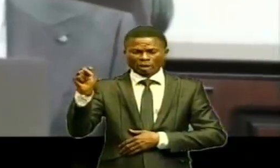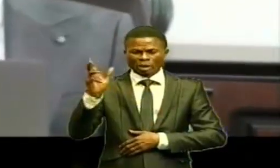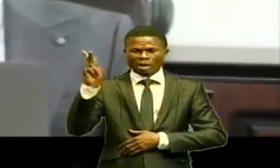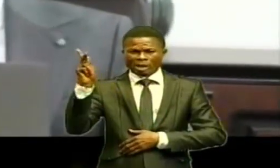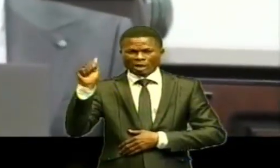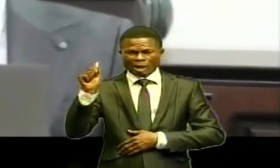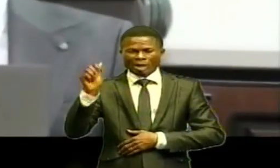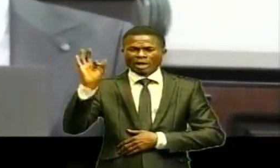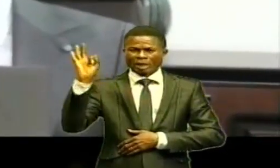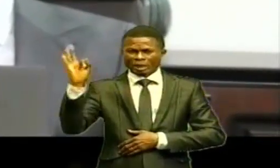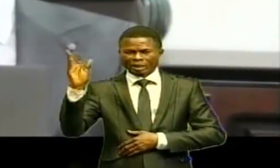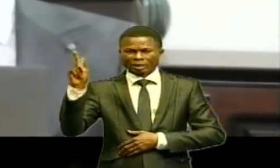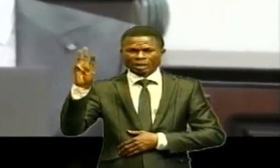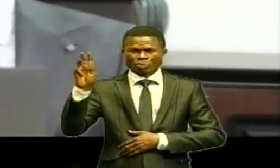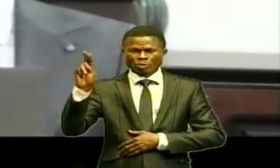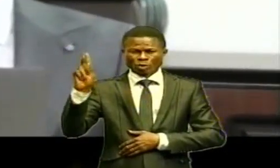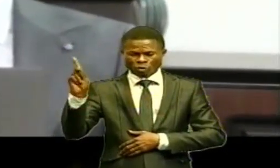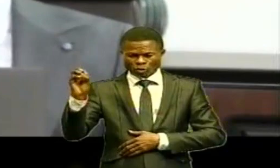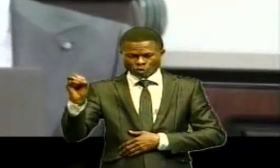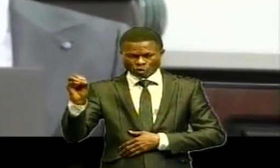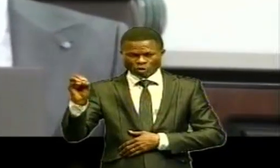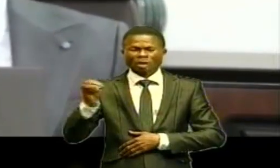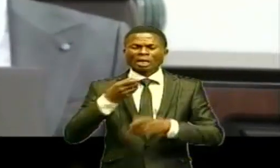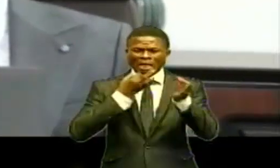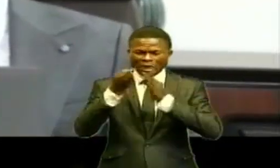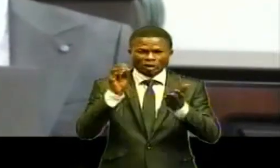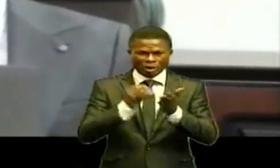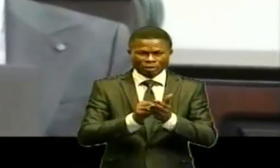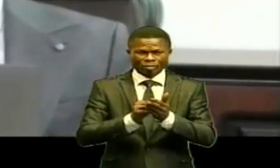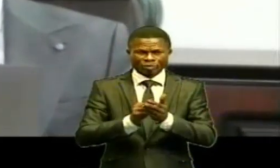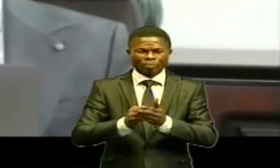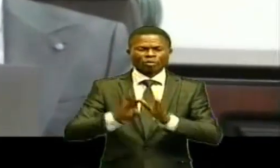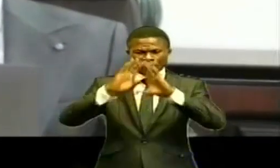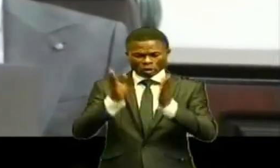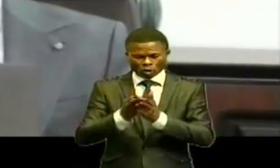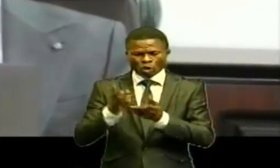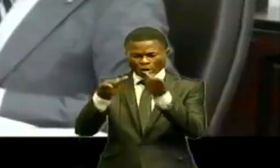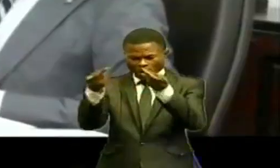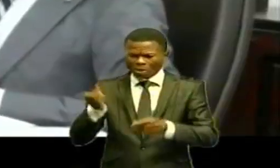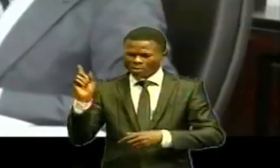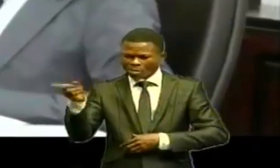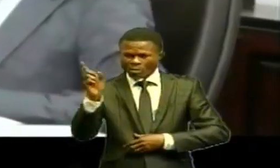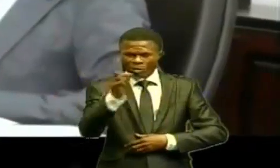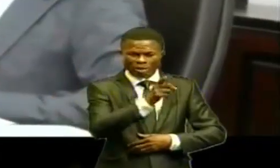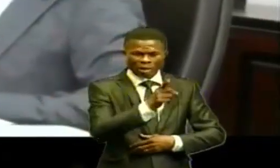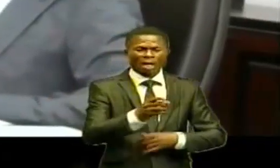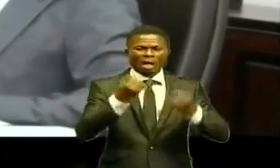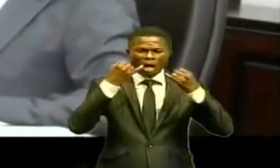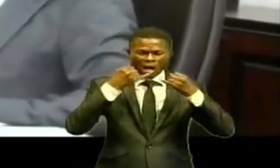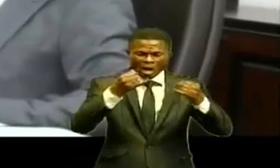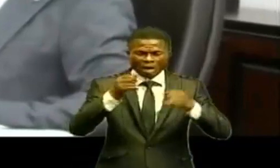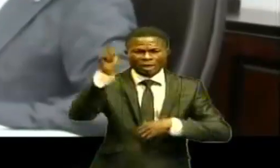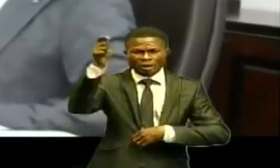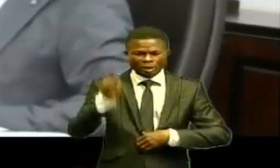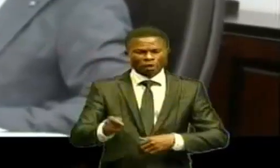Kakibombo. Il a conclu son propos en précisant que dans tous les secteurs opérationnels, l'alerte de nos unités